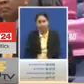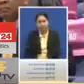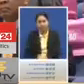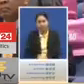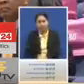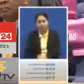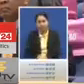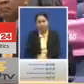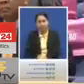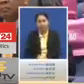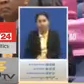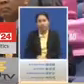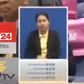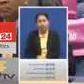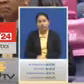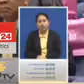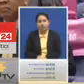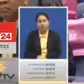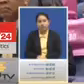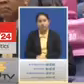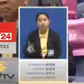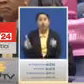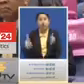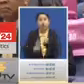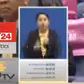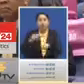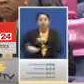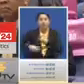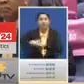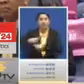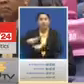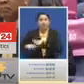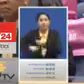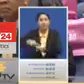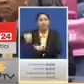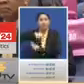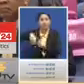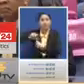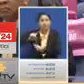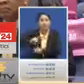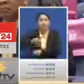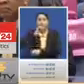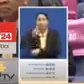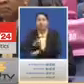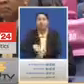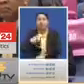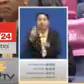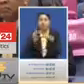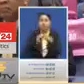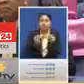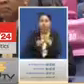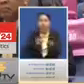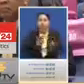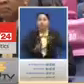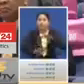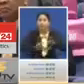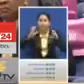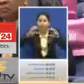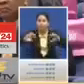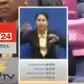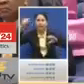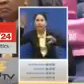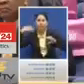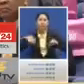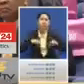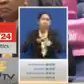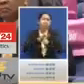ก็มักจะบอกว่าเศรษฐกิจและตัวเลขเนี่ยมันเทียบกันกับรัฐบาลก่อนๆเนี่ยไม่ต่างกัน